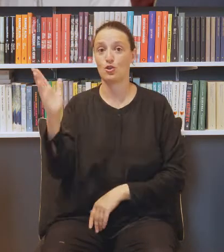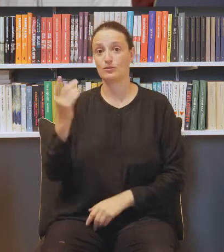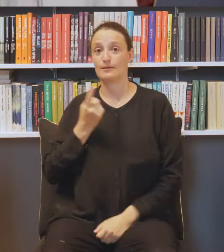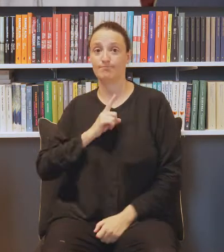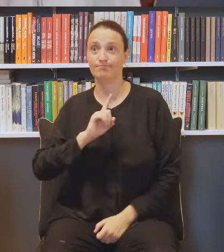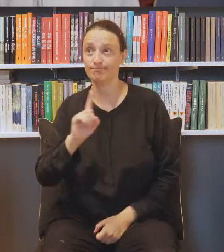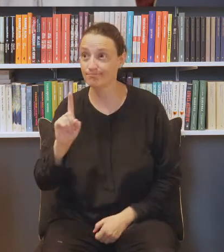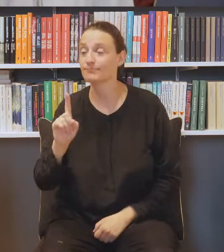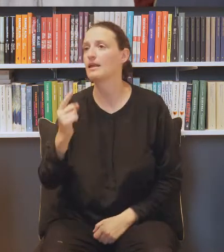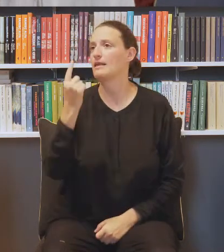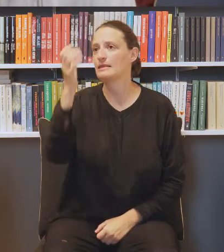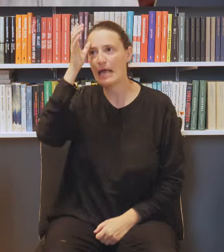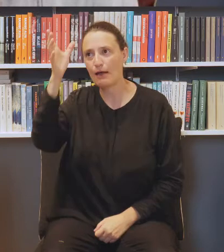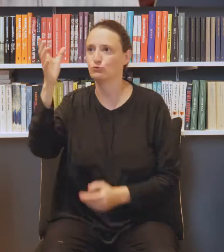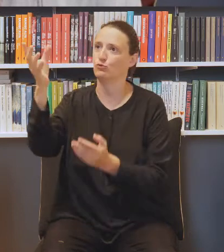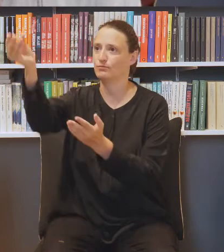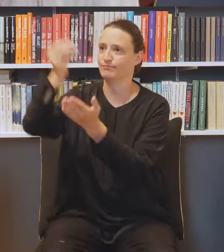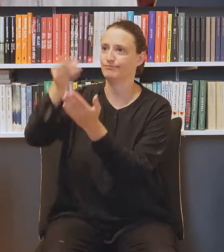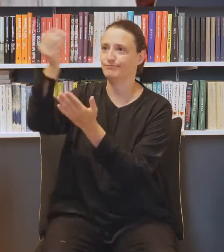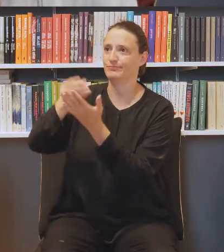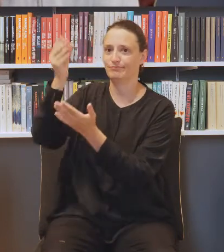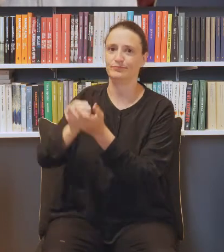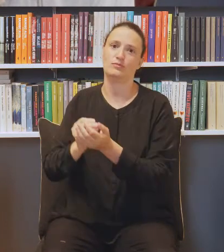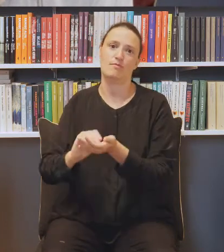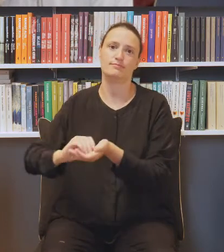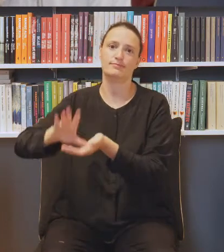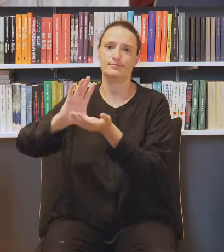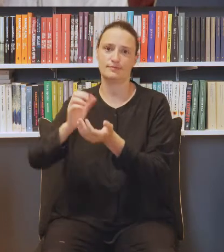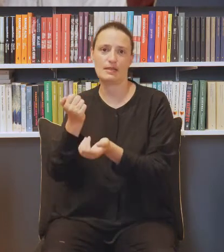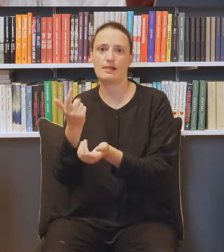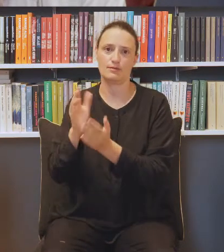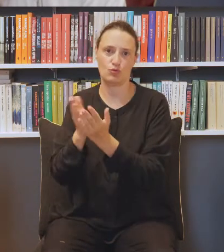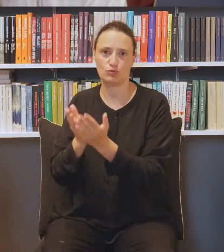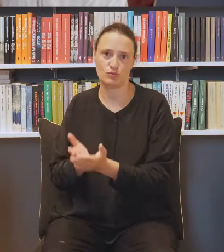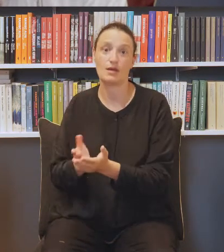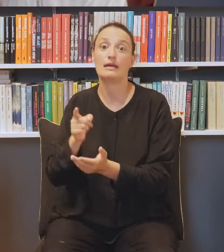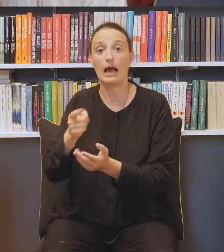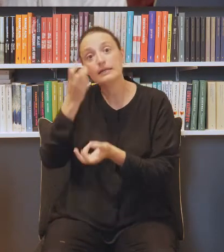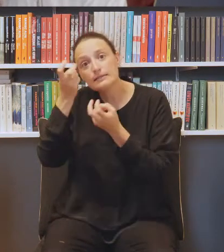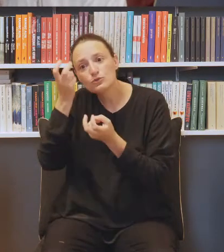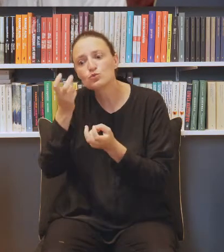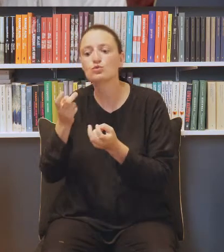i staram się znaleźć jakieś takie w twórczości tego autora, jakieś punkty wspólne,